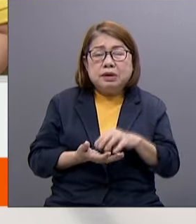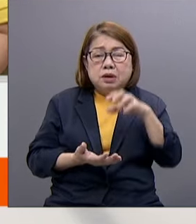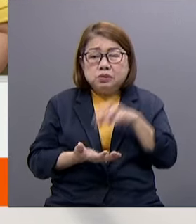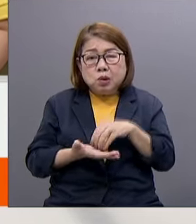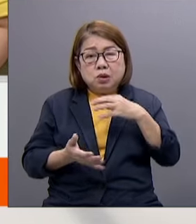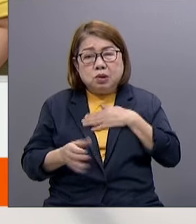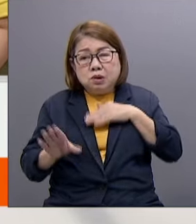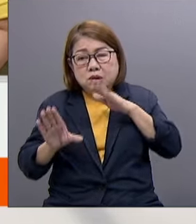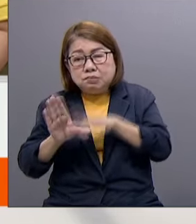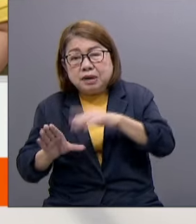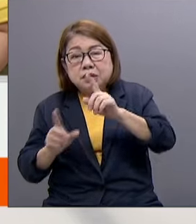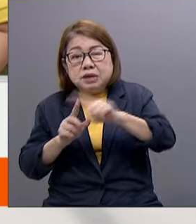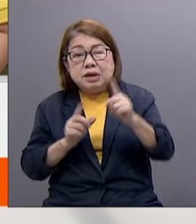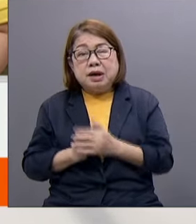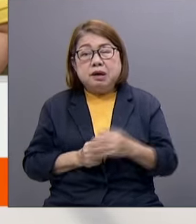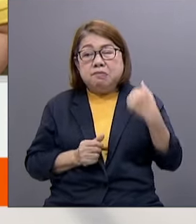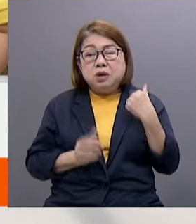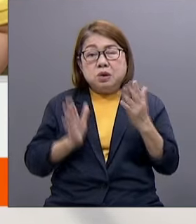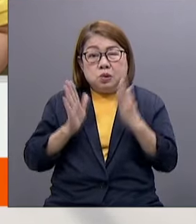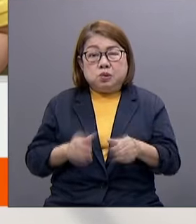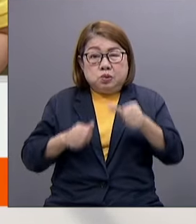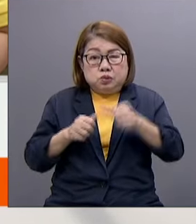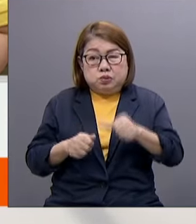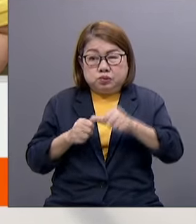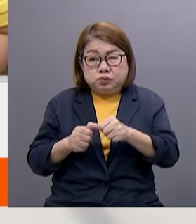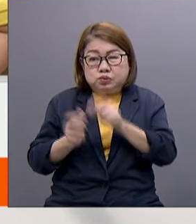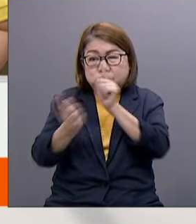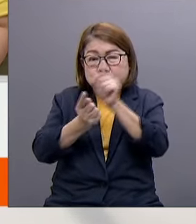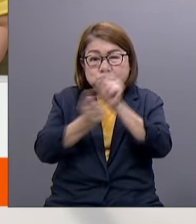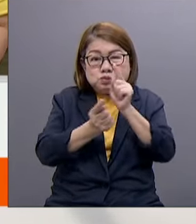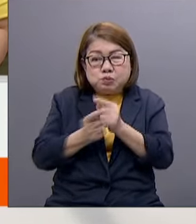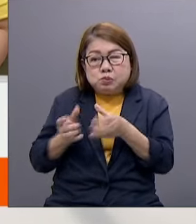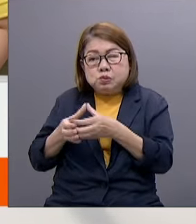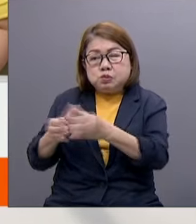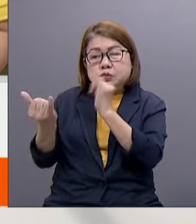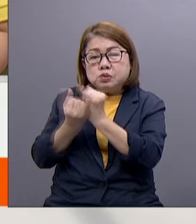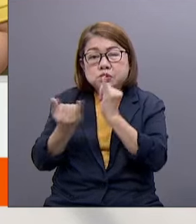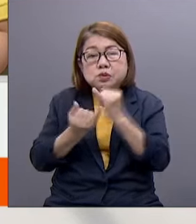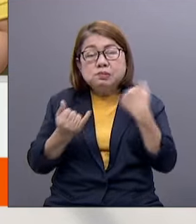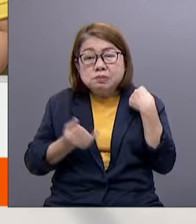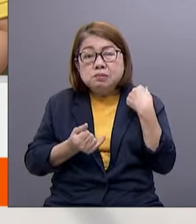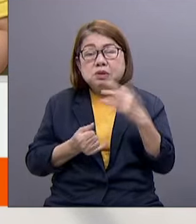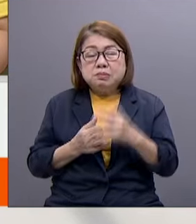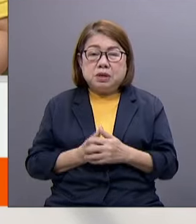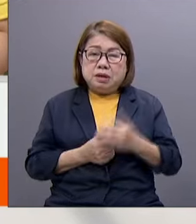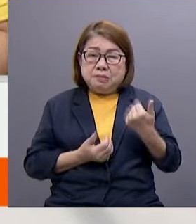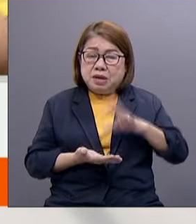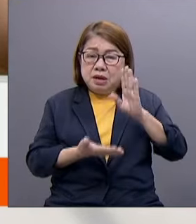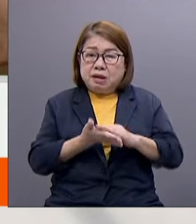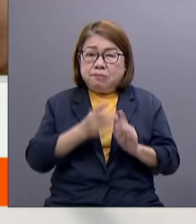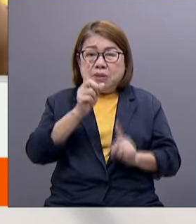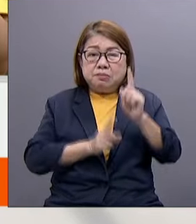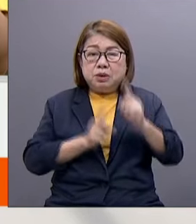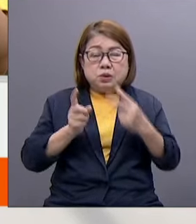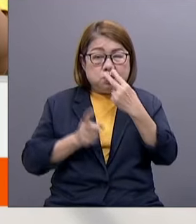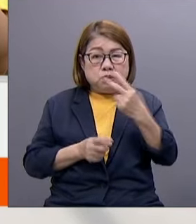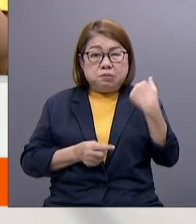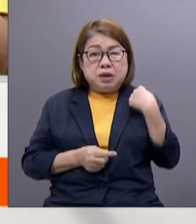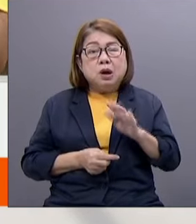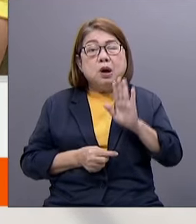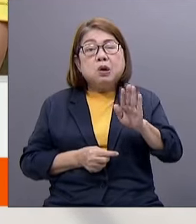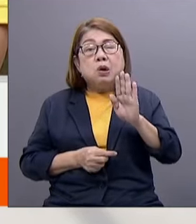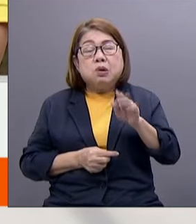สมัครเนี่ยเขามีคนที่เขาอยู่ในพื้นที่ที่เขารู้จักกันมาเป็นกลุ่มก้อนกันแล้วหรือเปล่าอันนี้มีการประเมินไหมคะว่าอย่างคุณนรากรเนี่